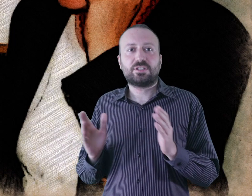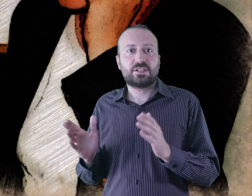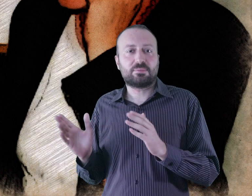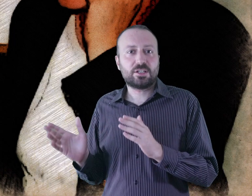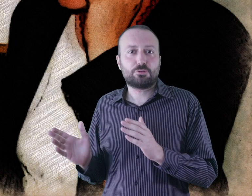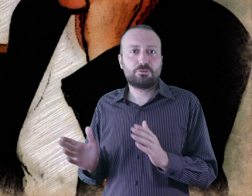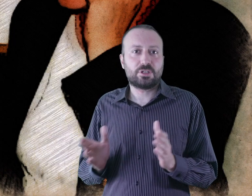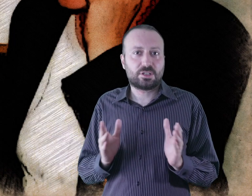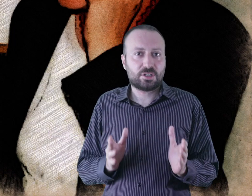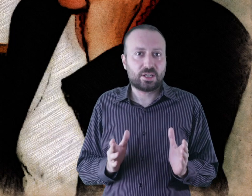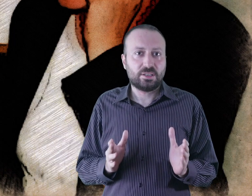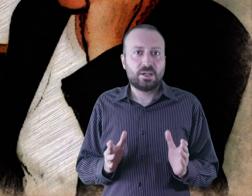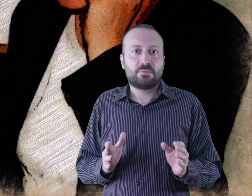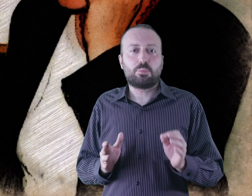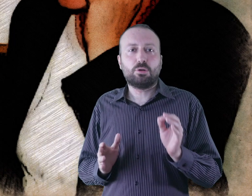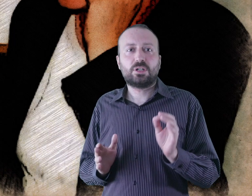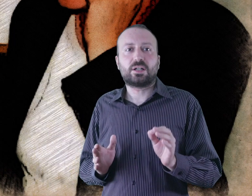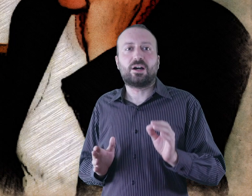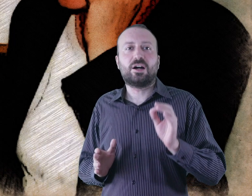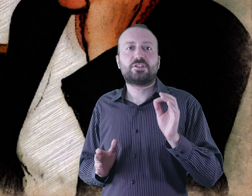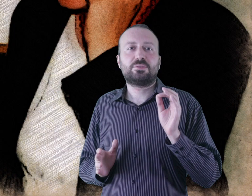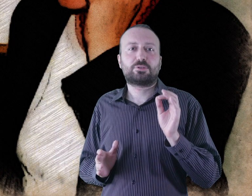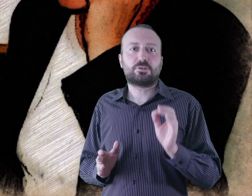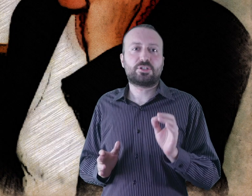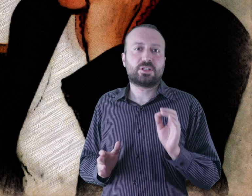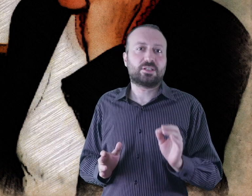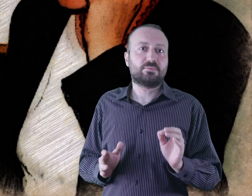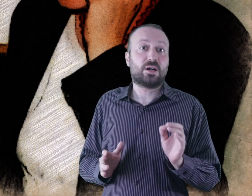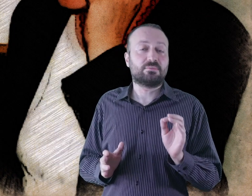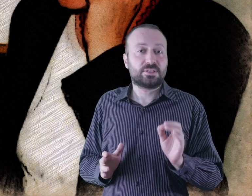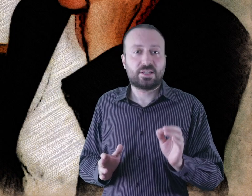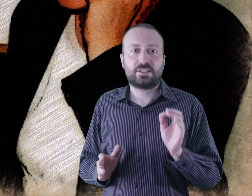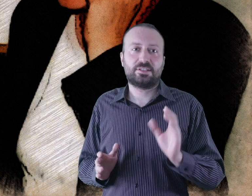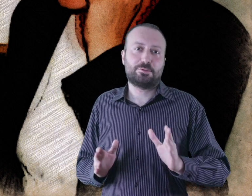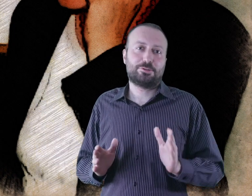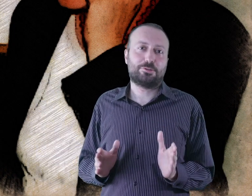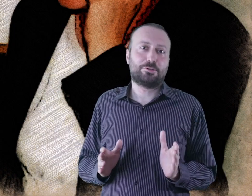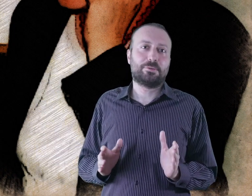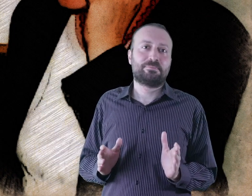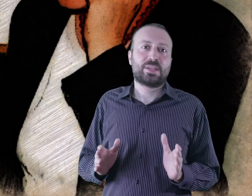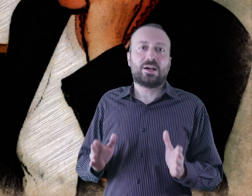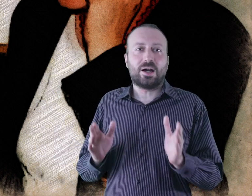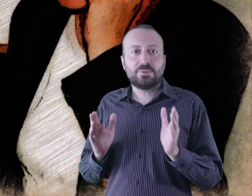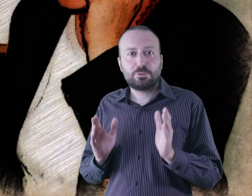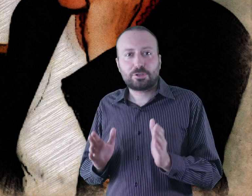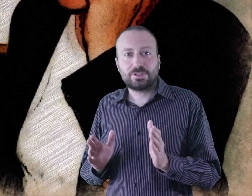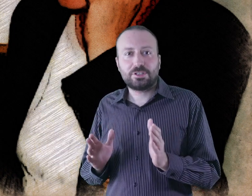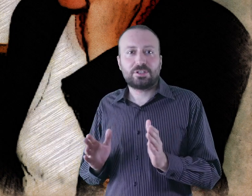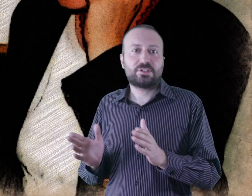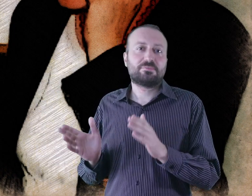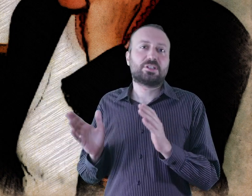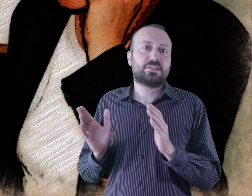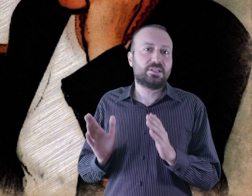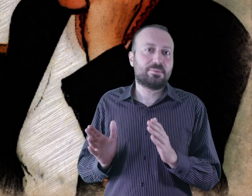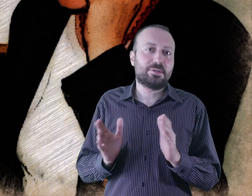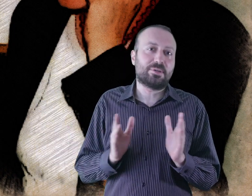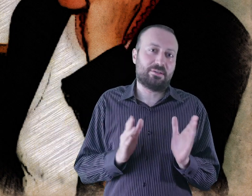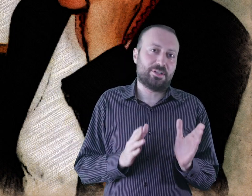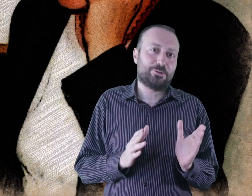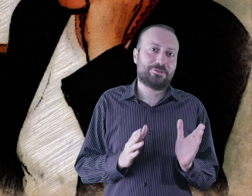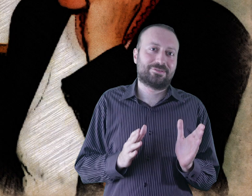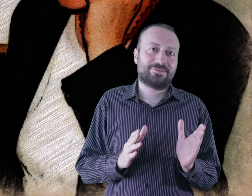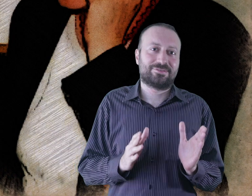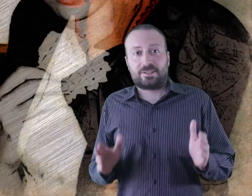öğrenen çevresindeki bazı üst düzey kişiler Polgar'a acil psikolojik yardım alması gerektiğini bile söylüyor. Ama bu çılgın çift kimseyi